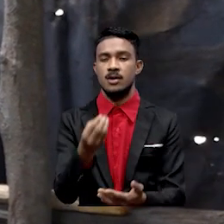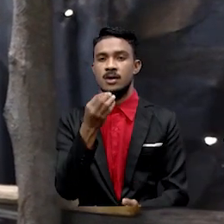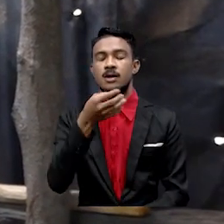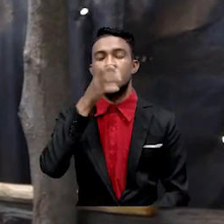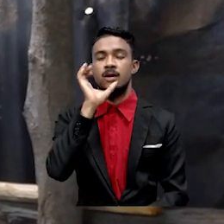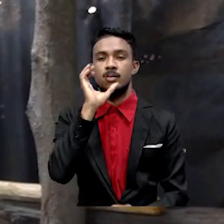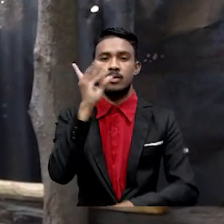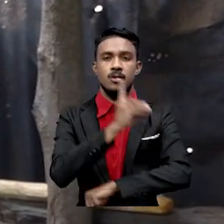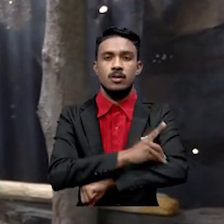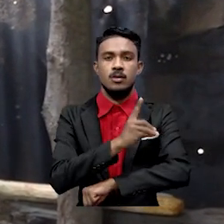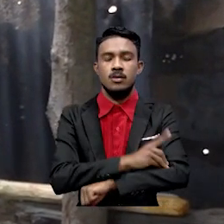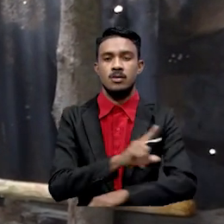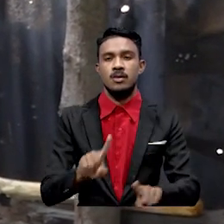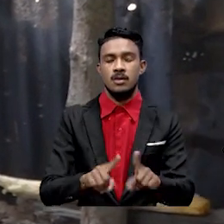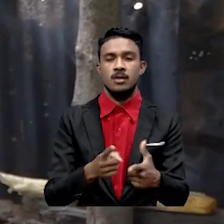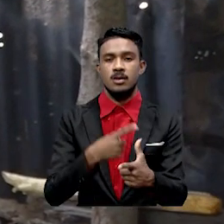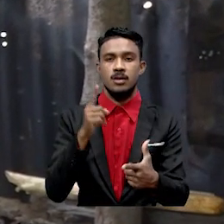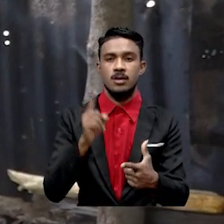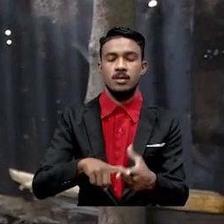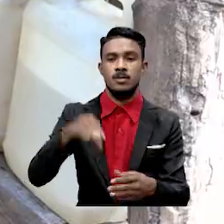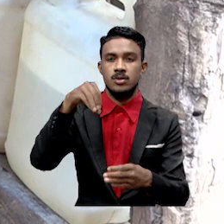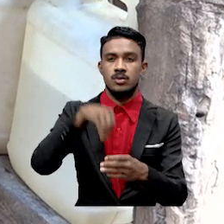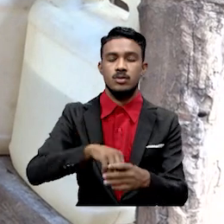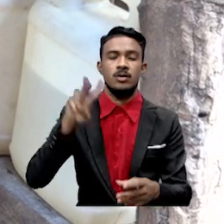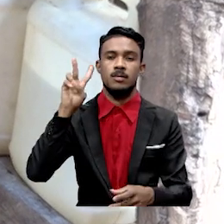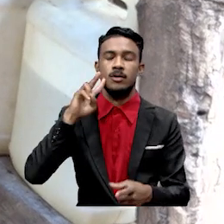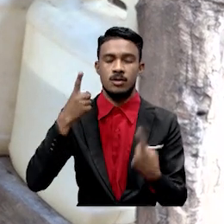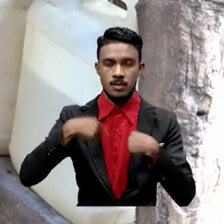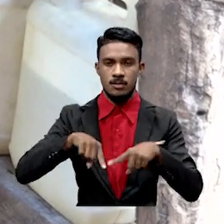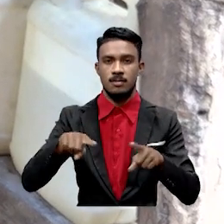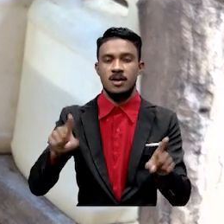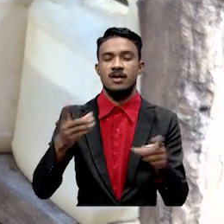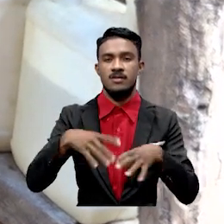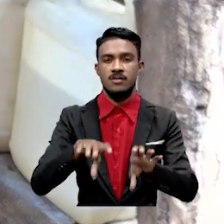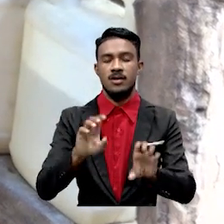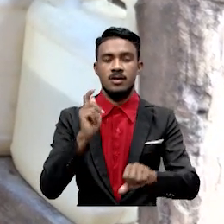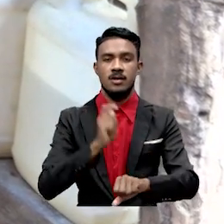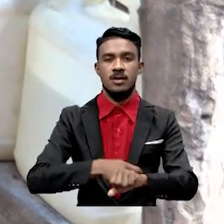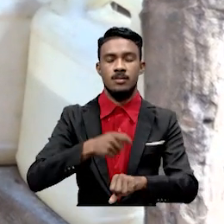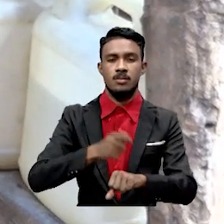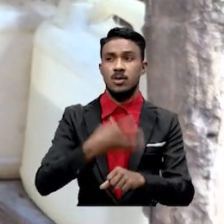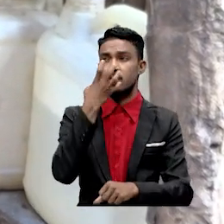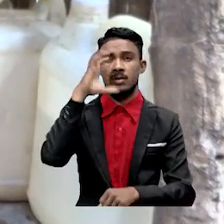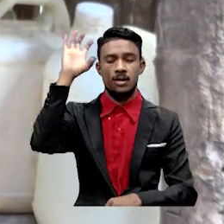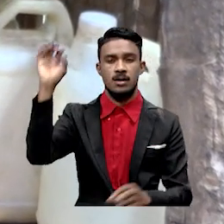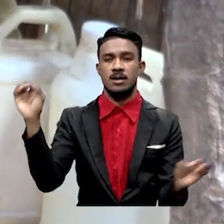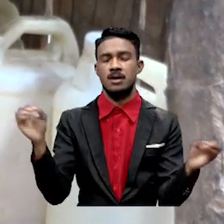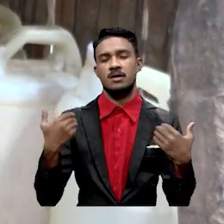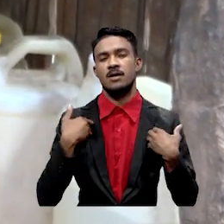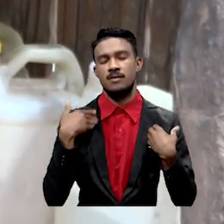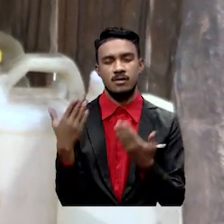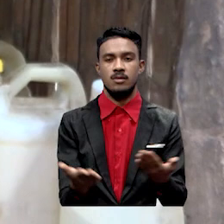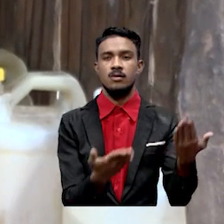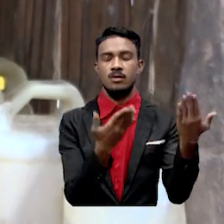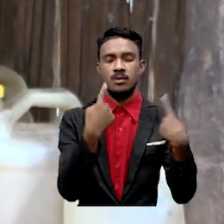lorong, satan hodi kuda moro ba faan. Nune iha tempu bay lorong, la iha betida nebe iha hodi lori